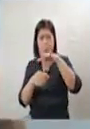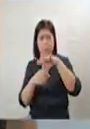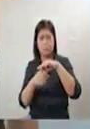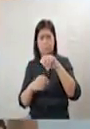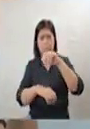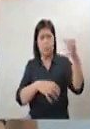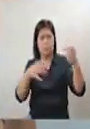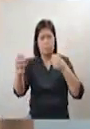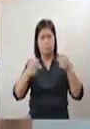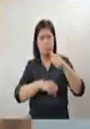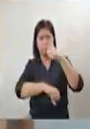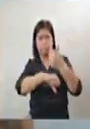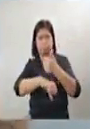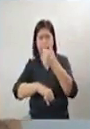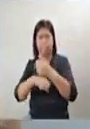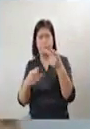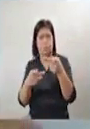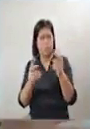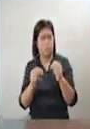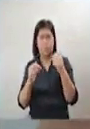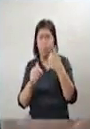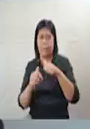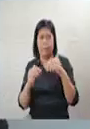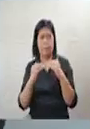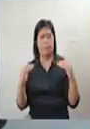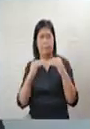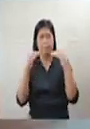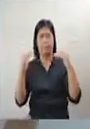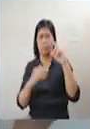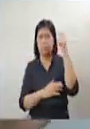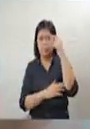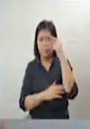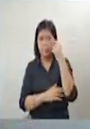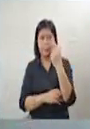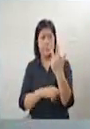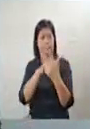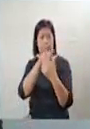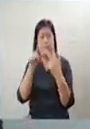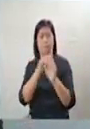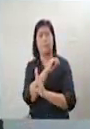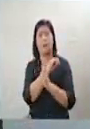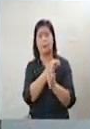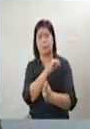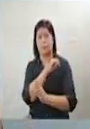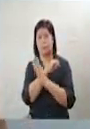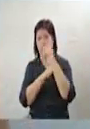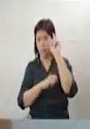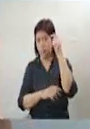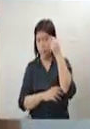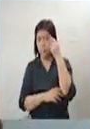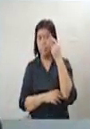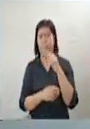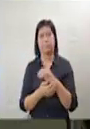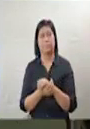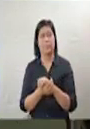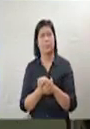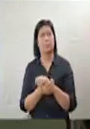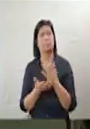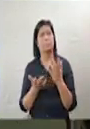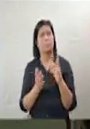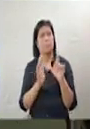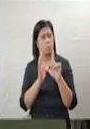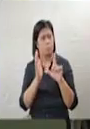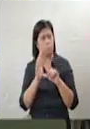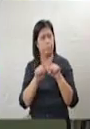batas at maraming spasyo para sa congressional oversight, yung sinabi ni Roman kanina. Pero meron pa rin ilang mga